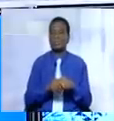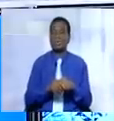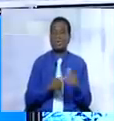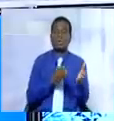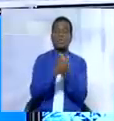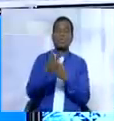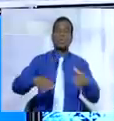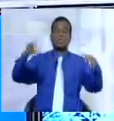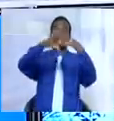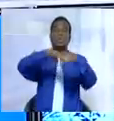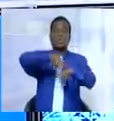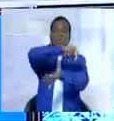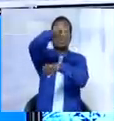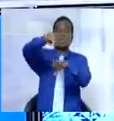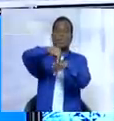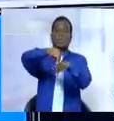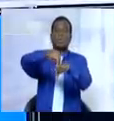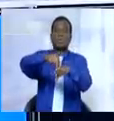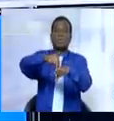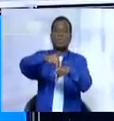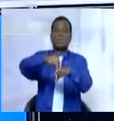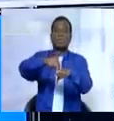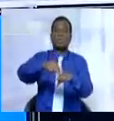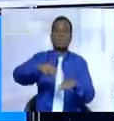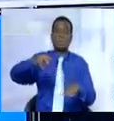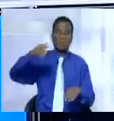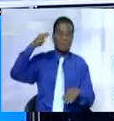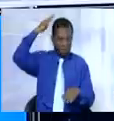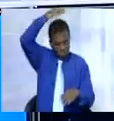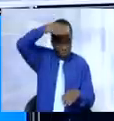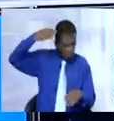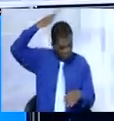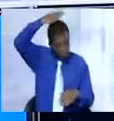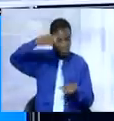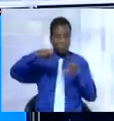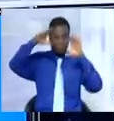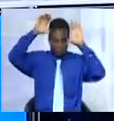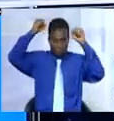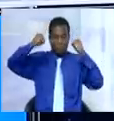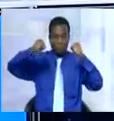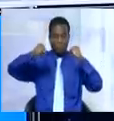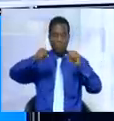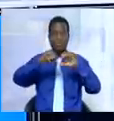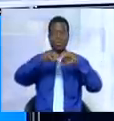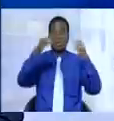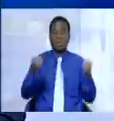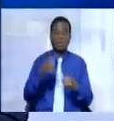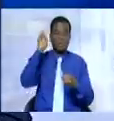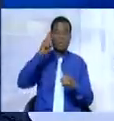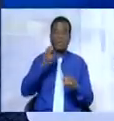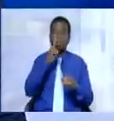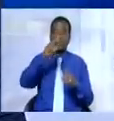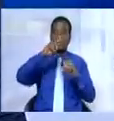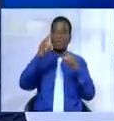Processus de réconciliation nationale, Charles Konan Bani, président de la commission Dialogue, Vérité et